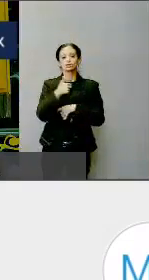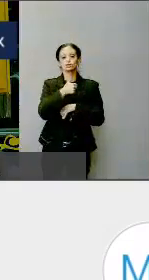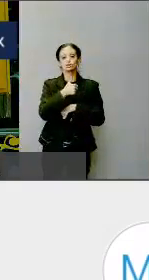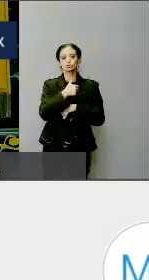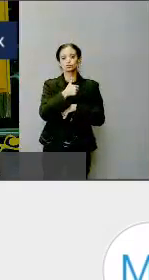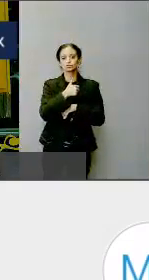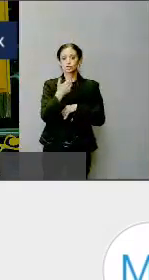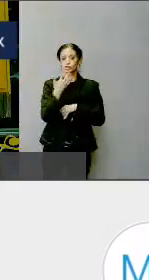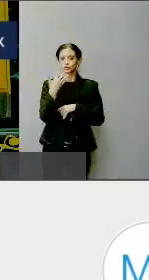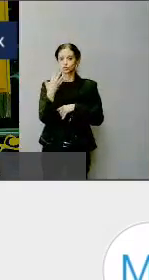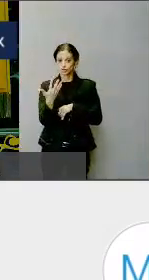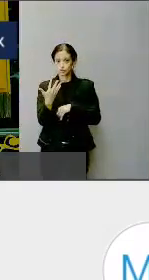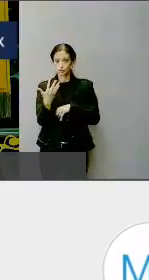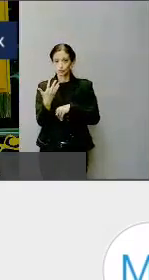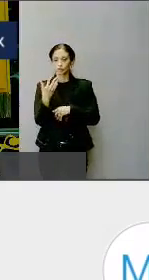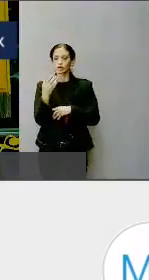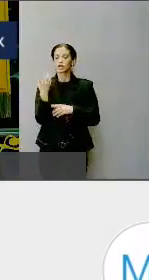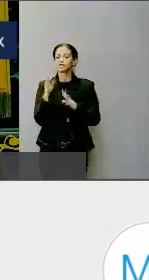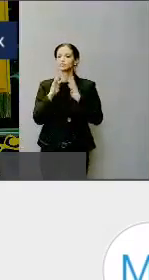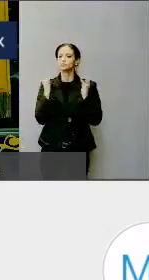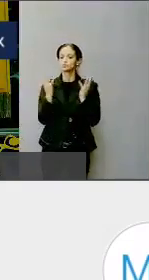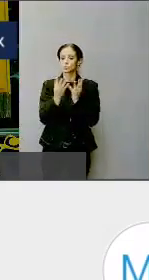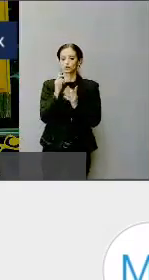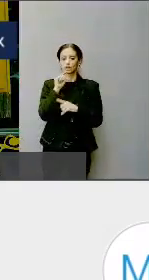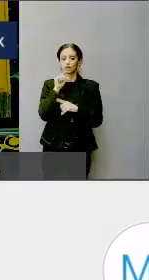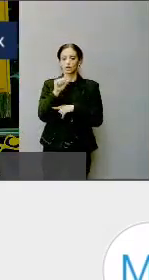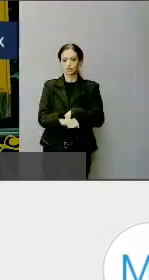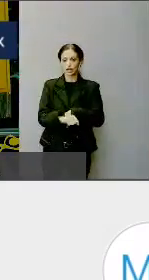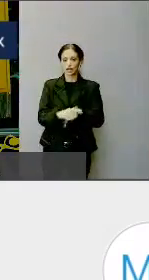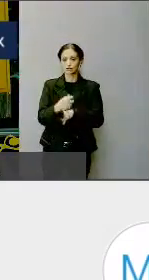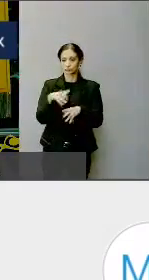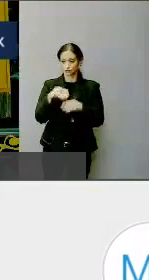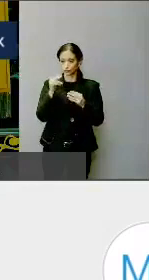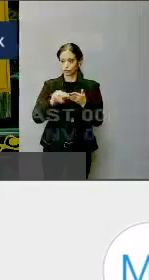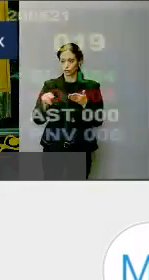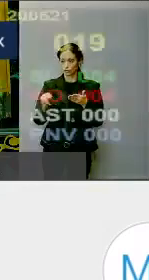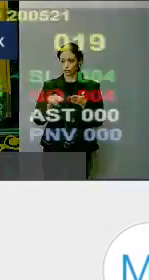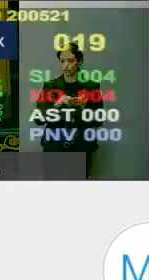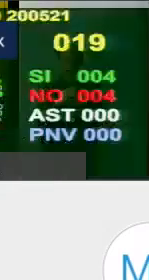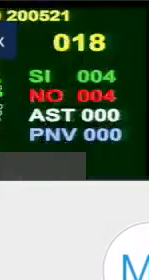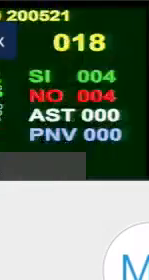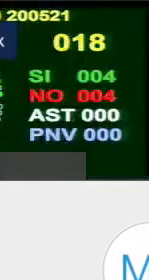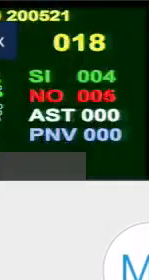105 il parere della giunta è contrario si vota